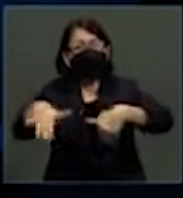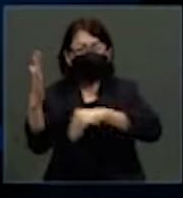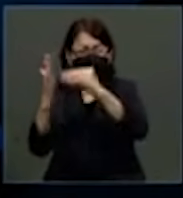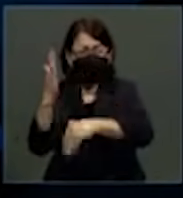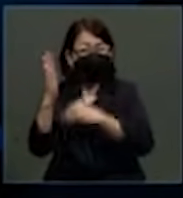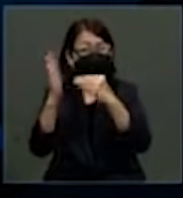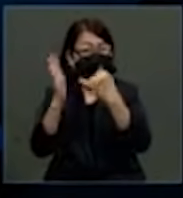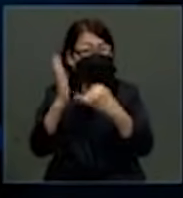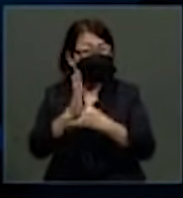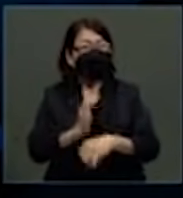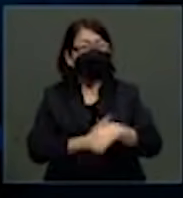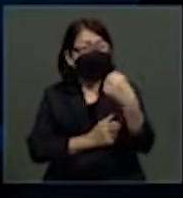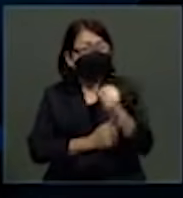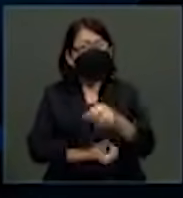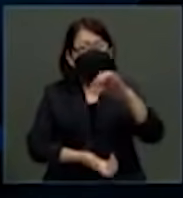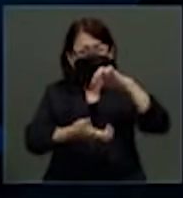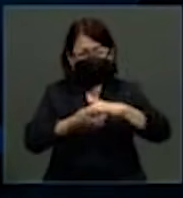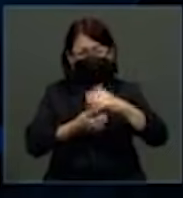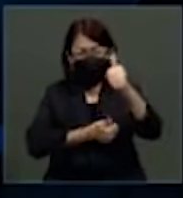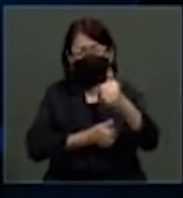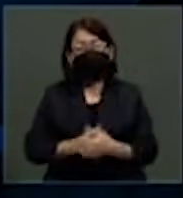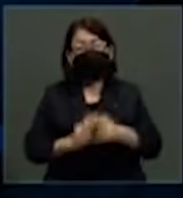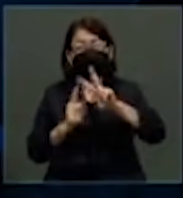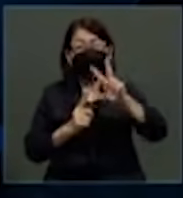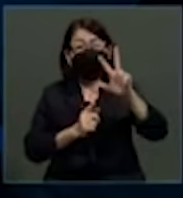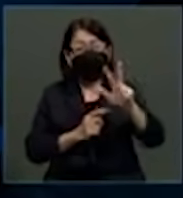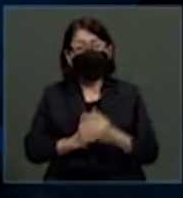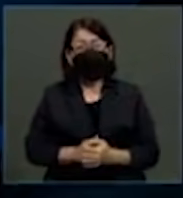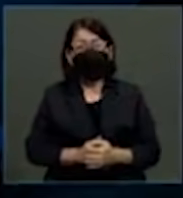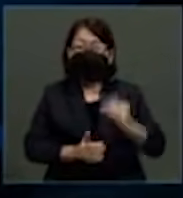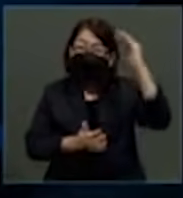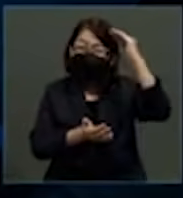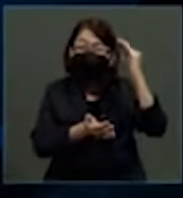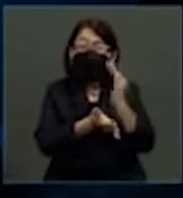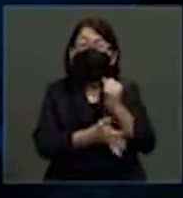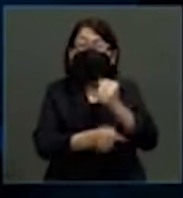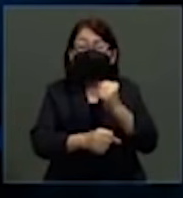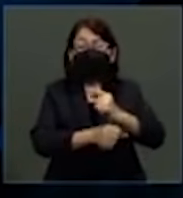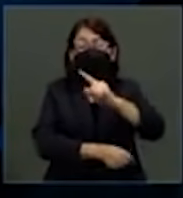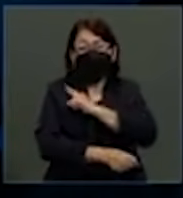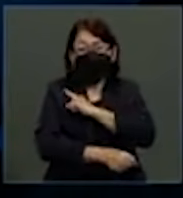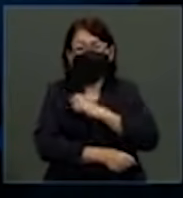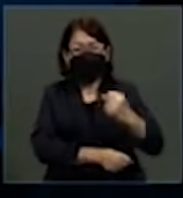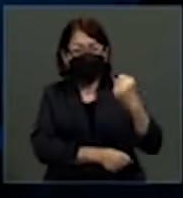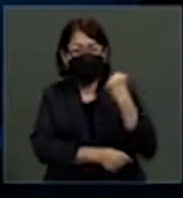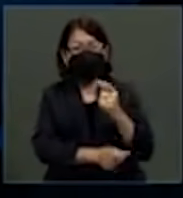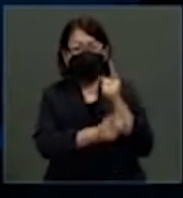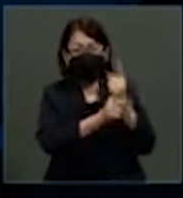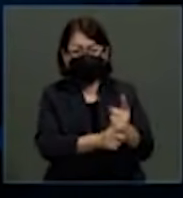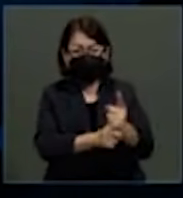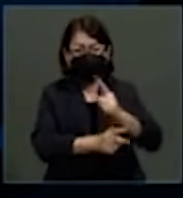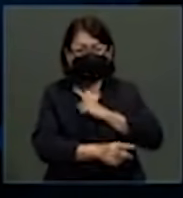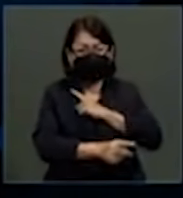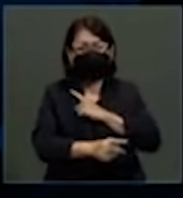ณ์ราชการในสถานการณ์ฉุกเฉินพุทธศักราช2548นะครับก็ขอความร่วมมือทุกท่านด้วยนะครับข้อที่3